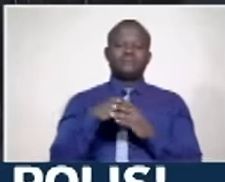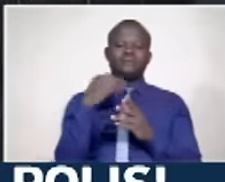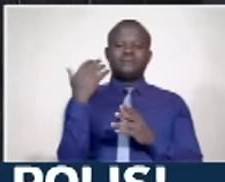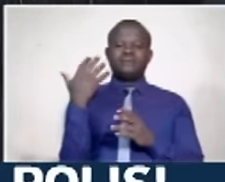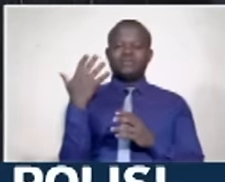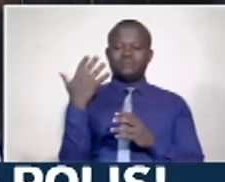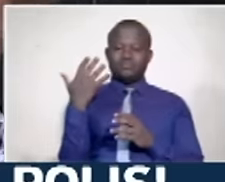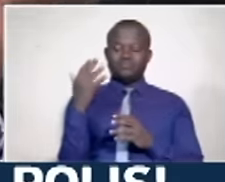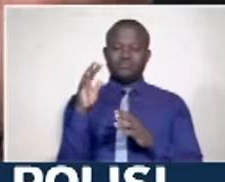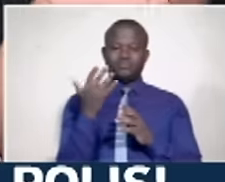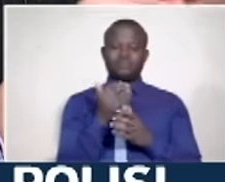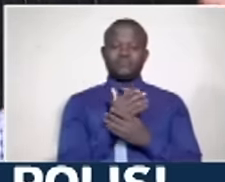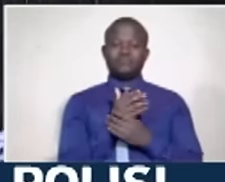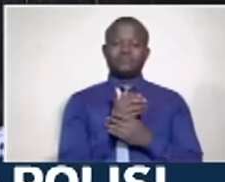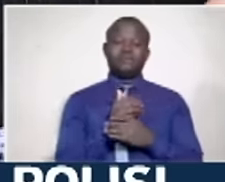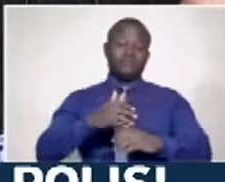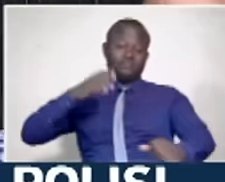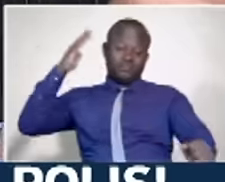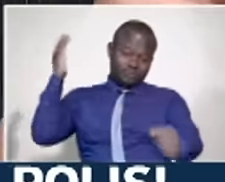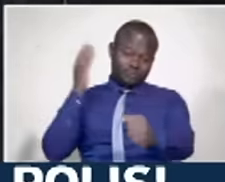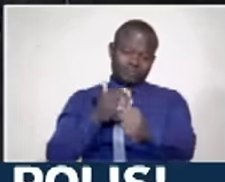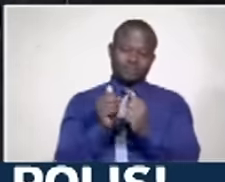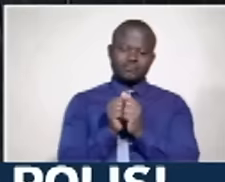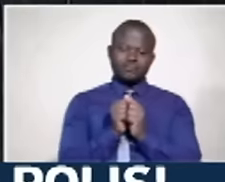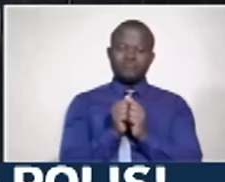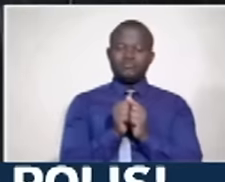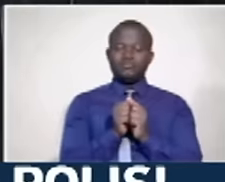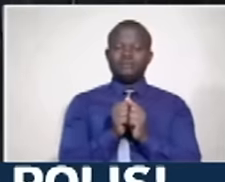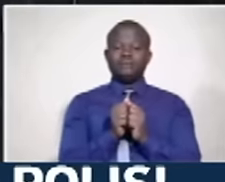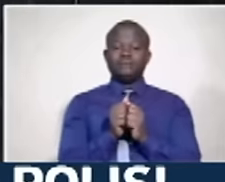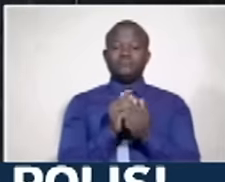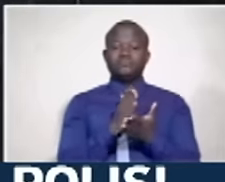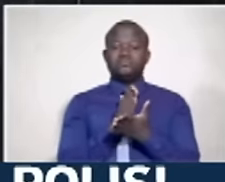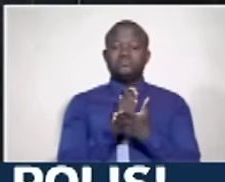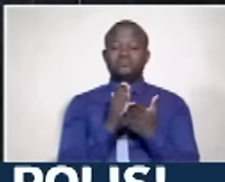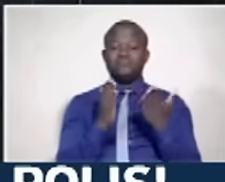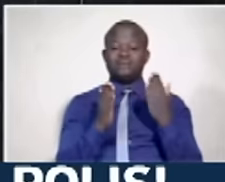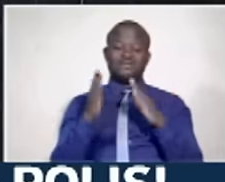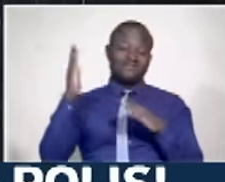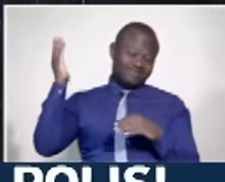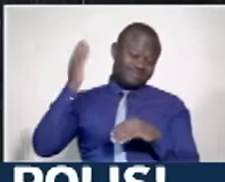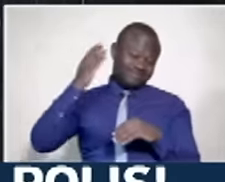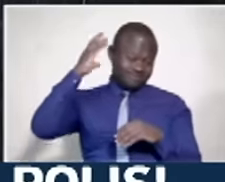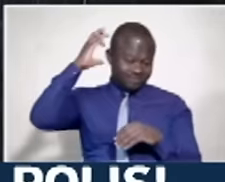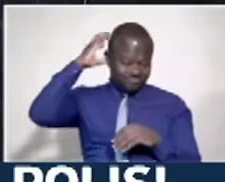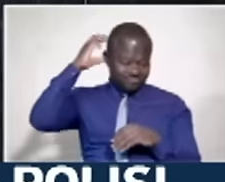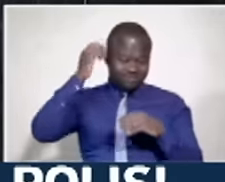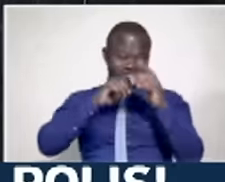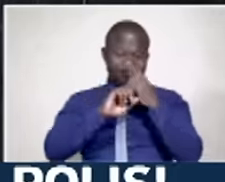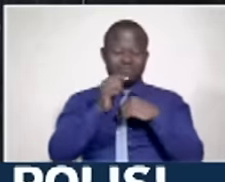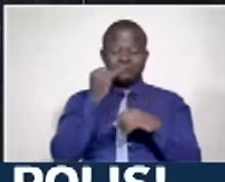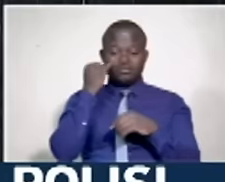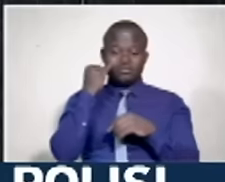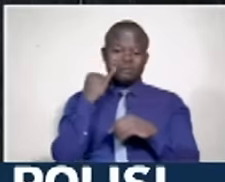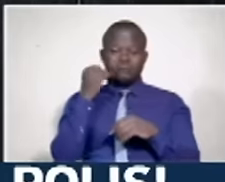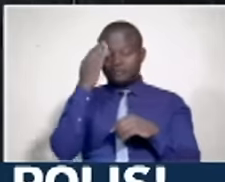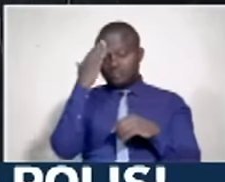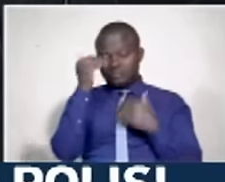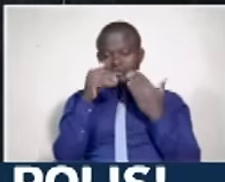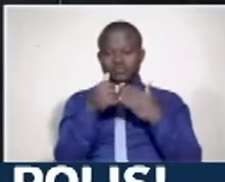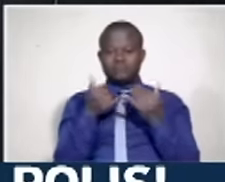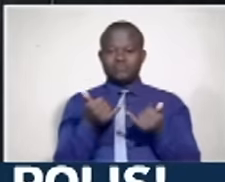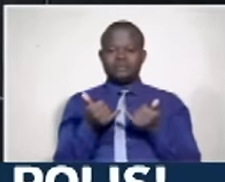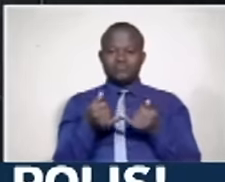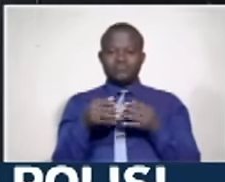kaboko nawe yarantemye. Mbese gutemwa mu mutwe ni ubumuga bukomeye kuko ubu